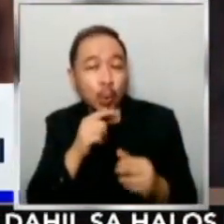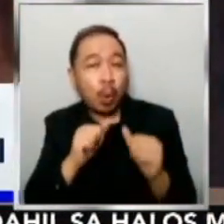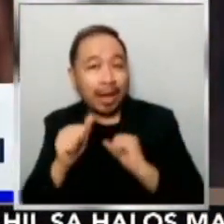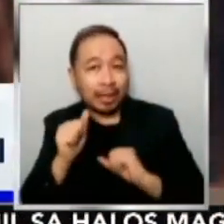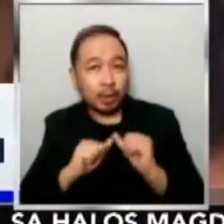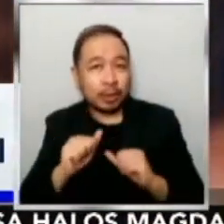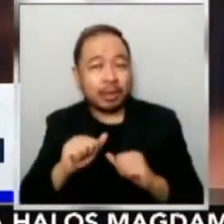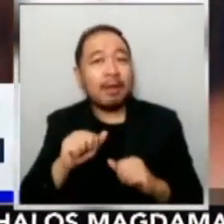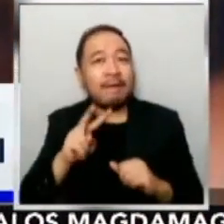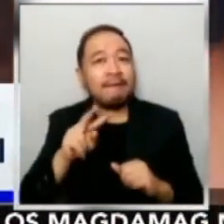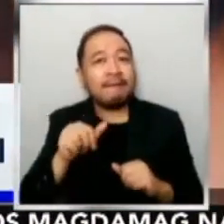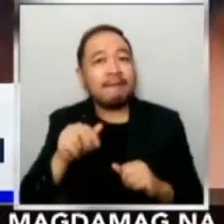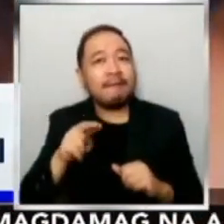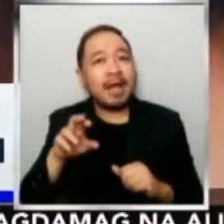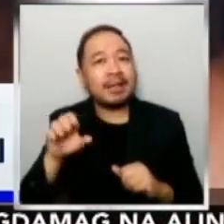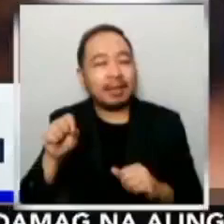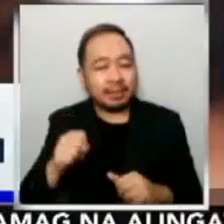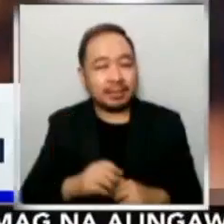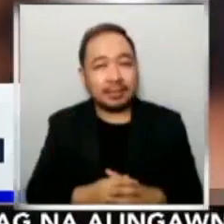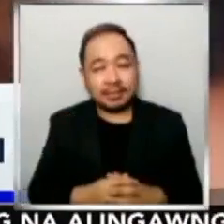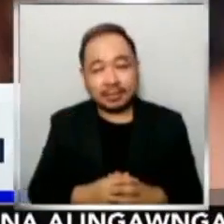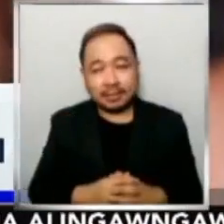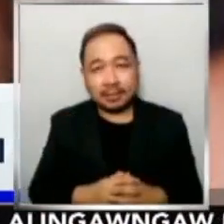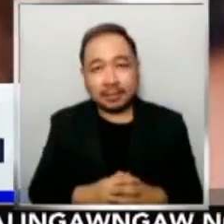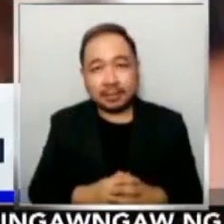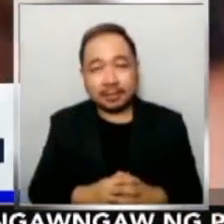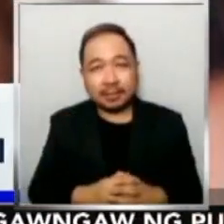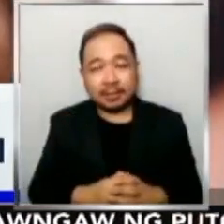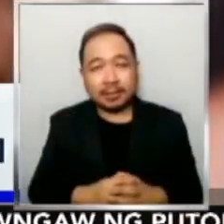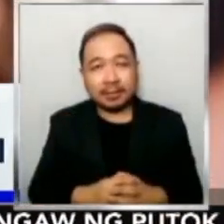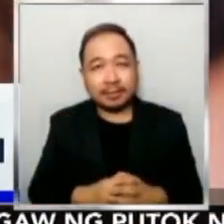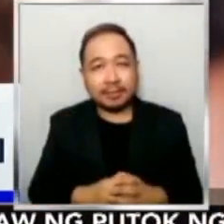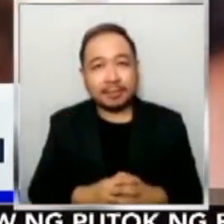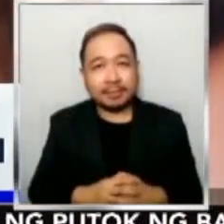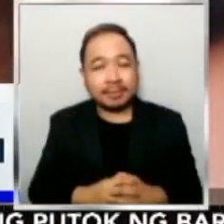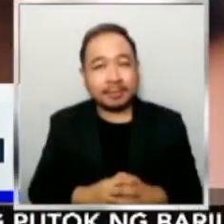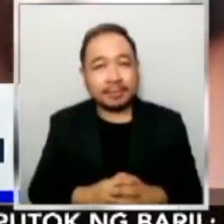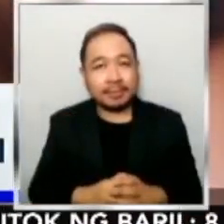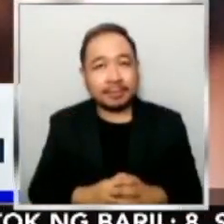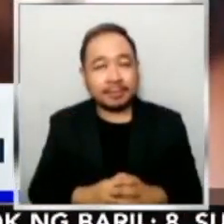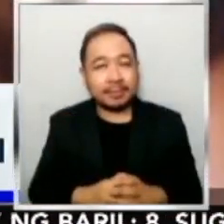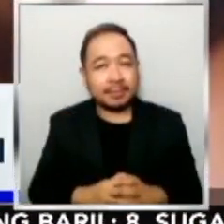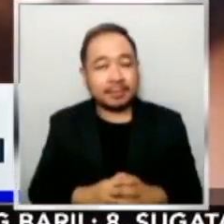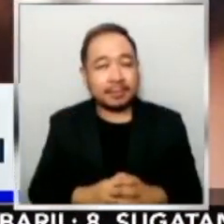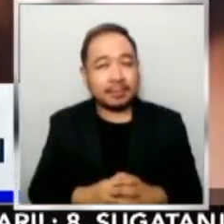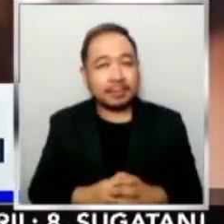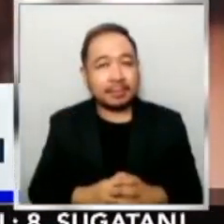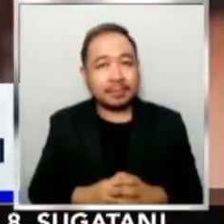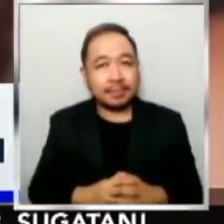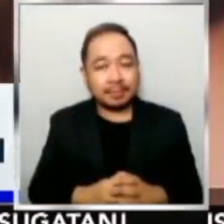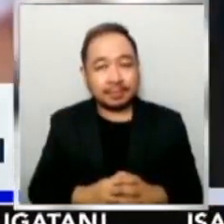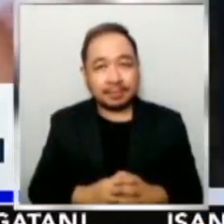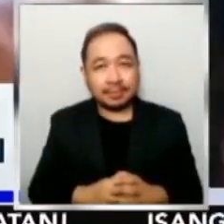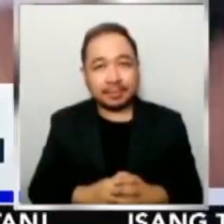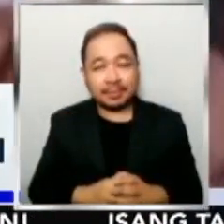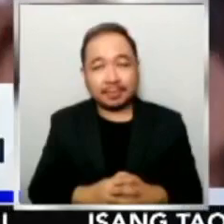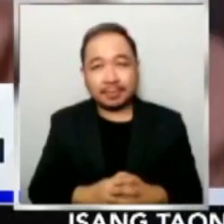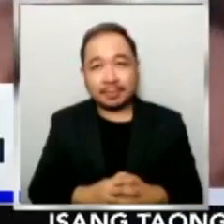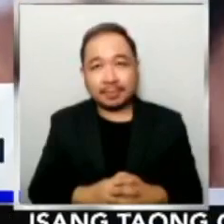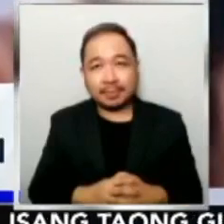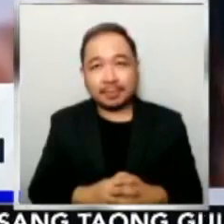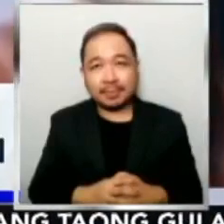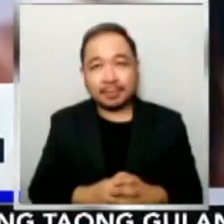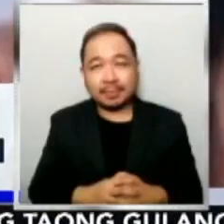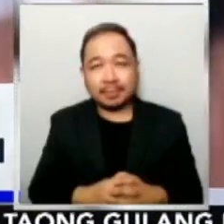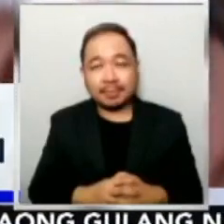Nakipag-affair ka sa asawa ko, nagpabuntis ka! And now you're shamelessly asking me to help you!